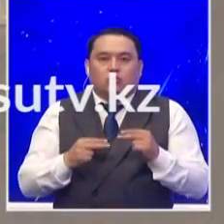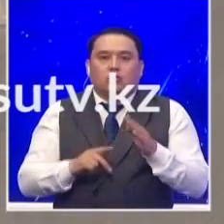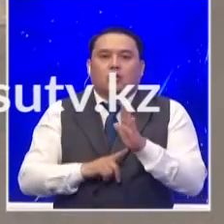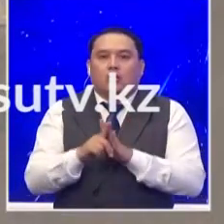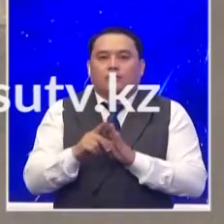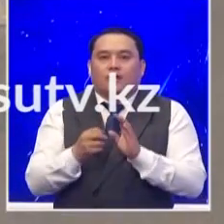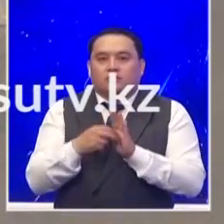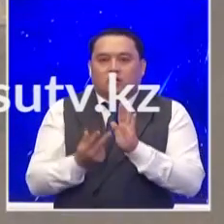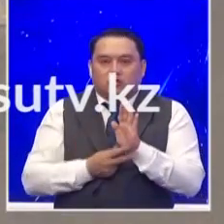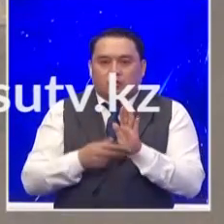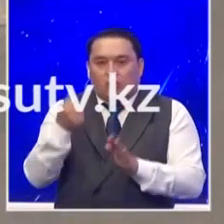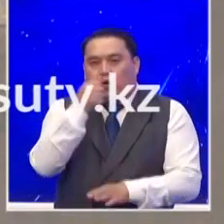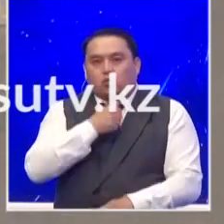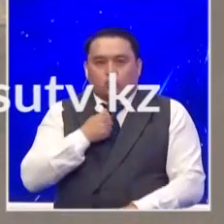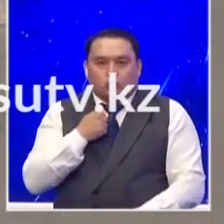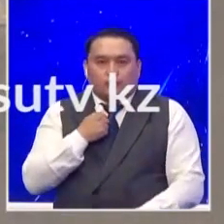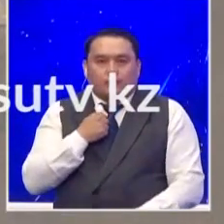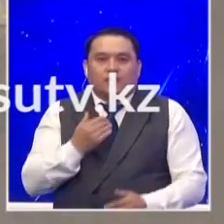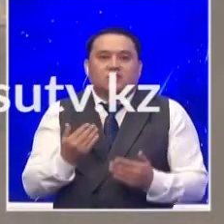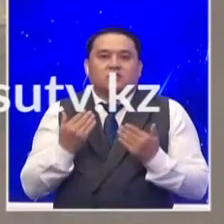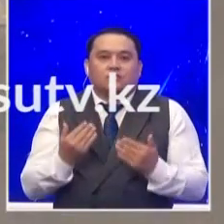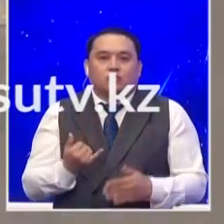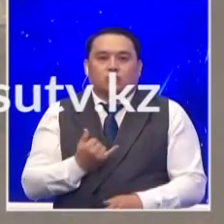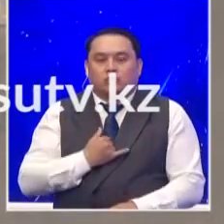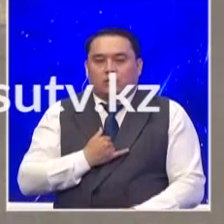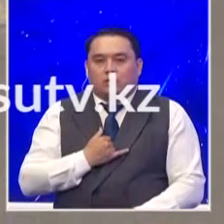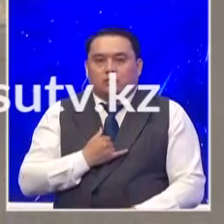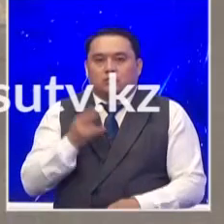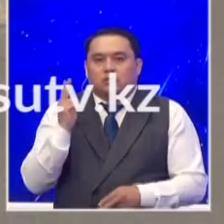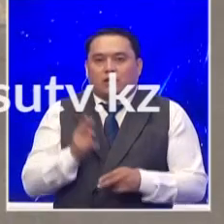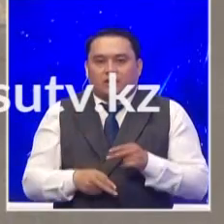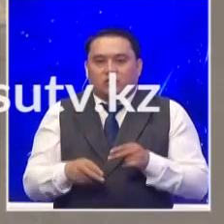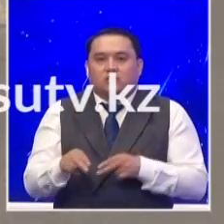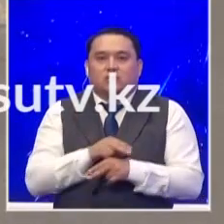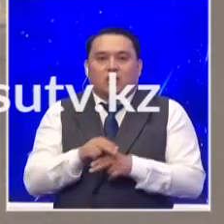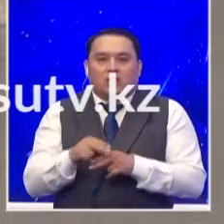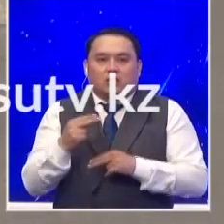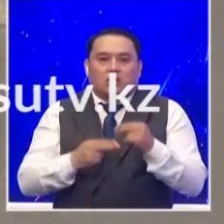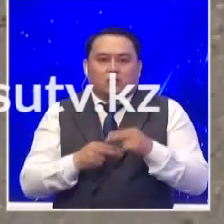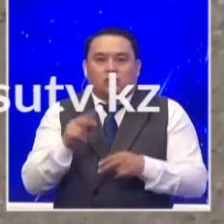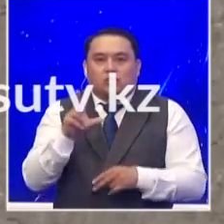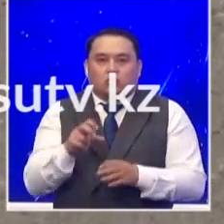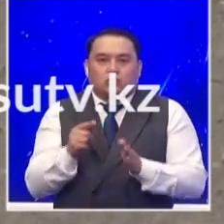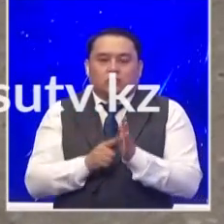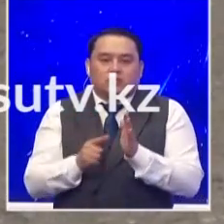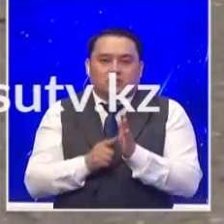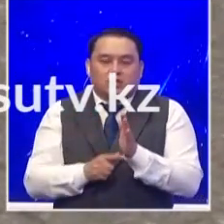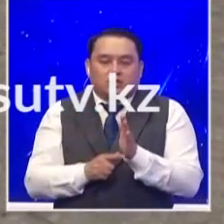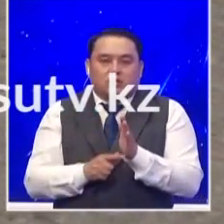началось в 2018 году. На сегодняшний день завершено строительство около 370